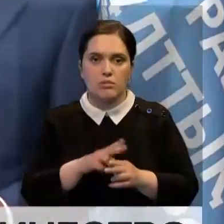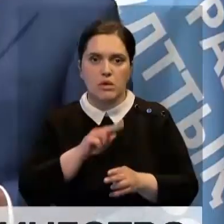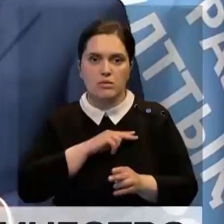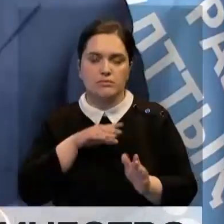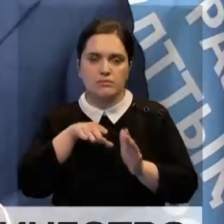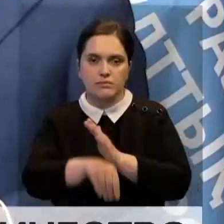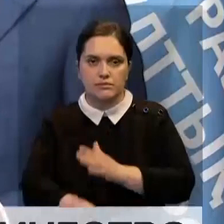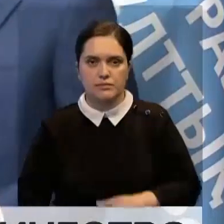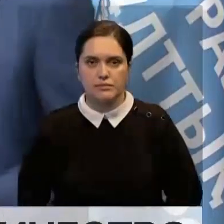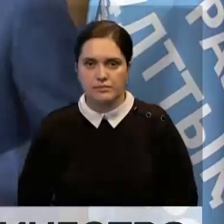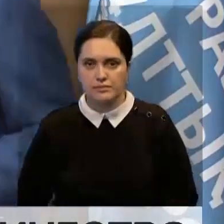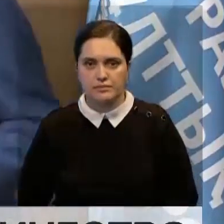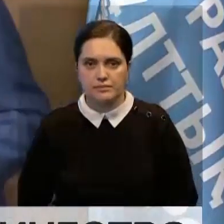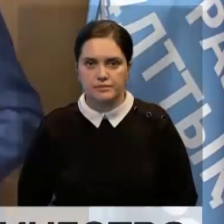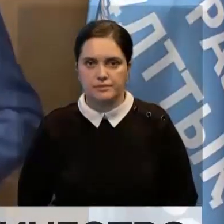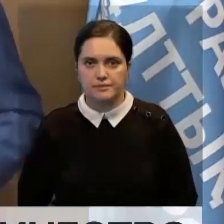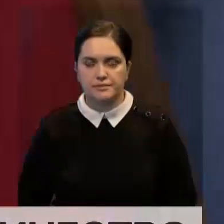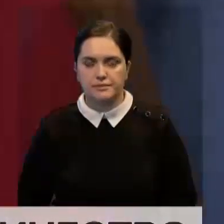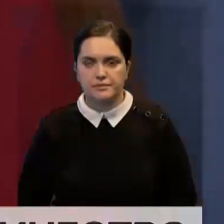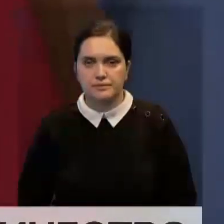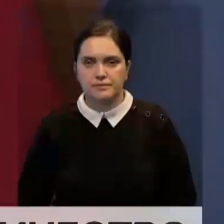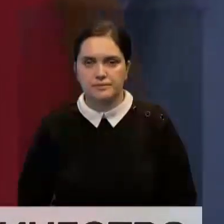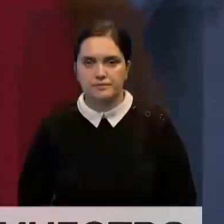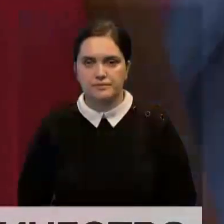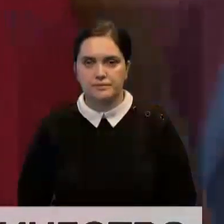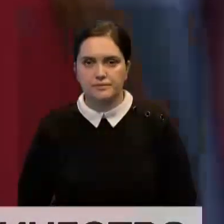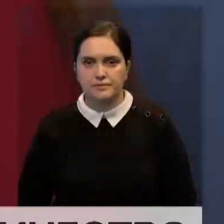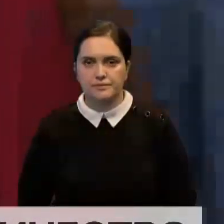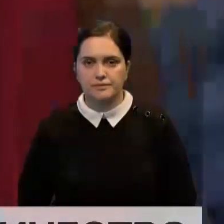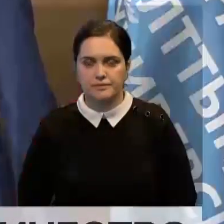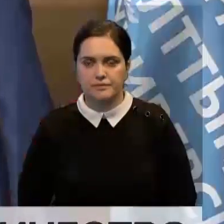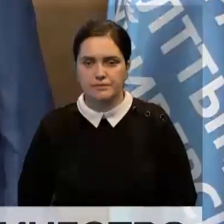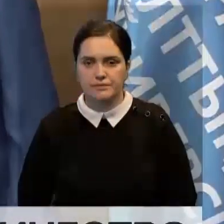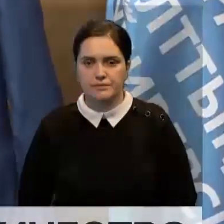профессиональной медиакоманды. Сабина Балашкина, Мирей Муратханказе, Артур Горшняков, Хабар 24.